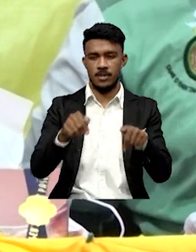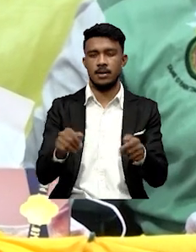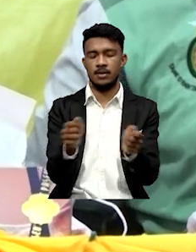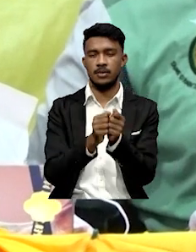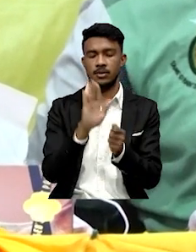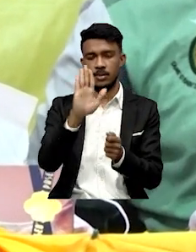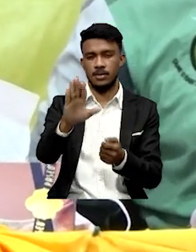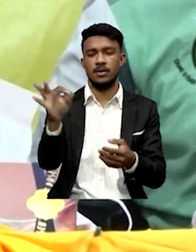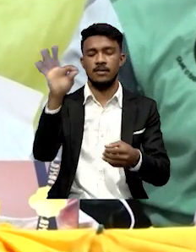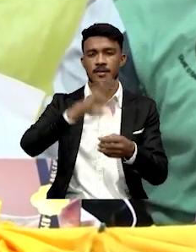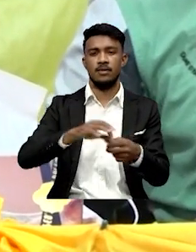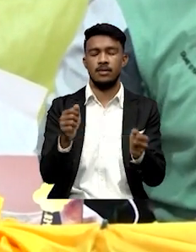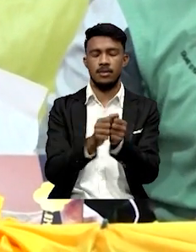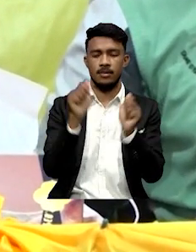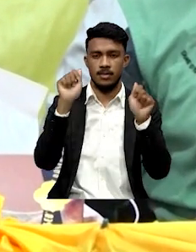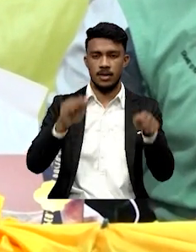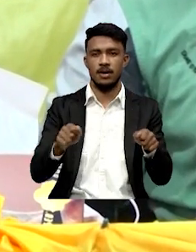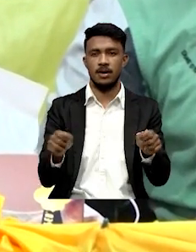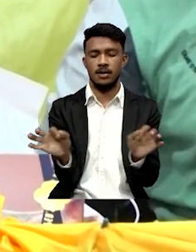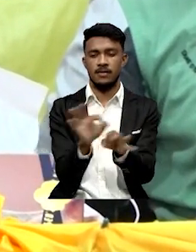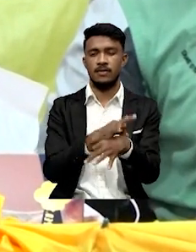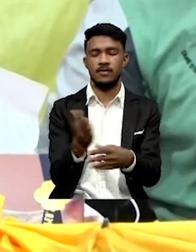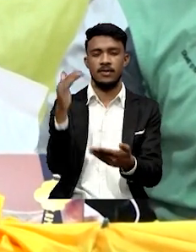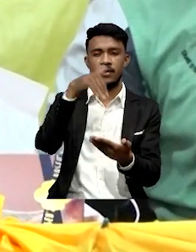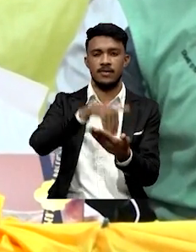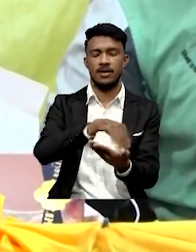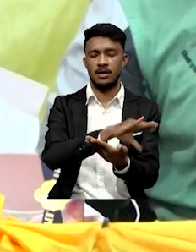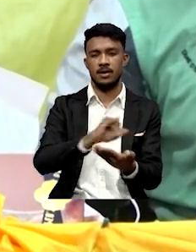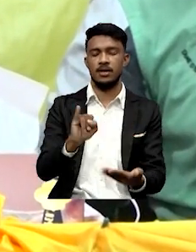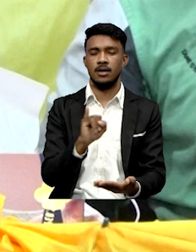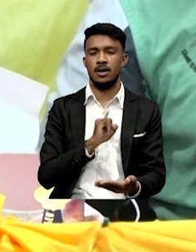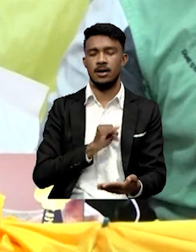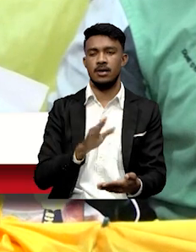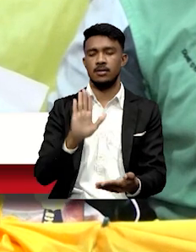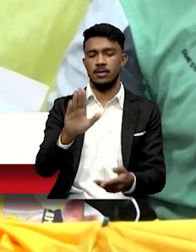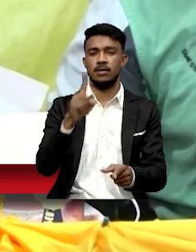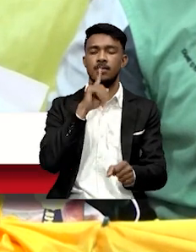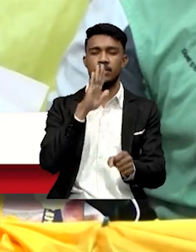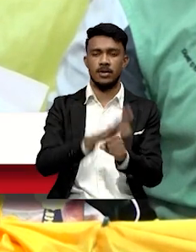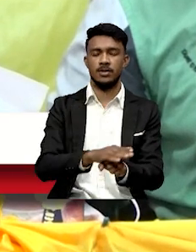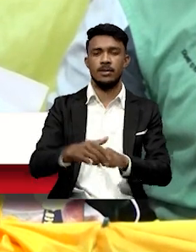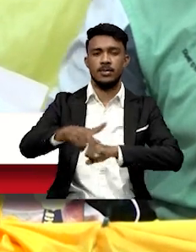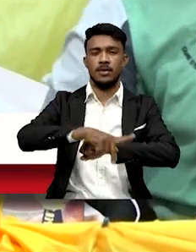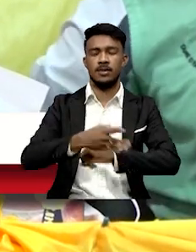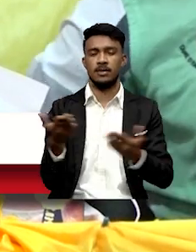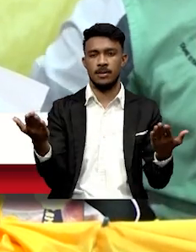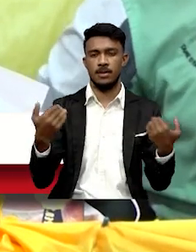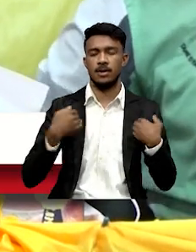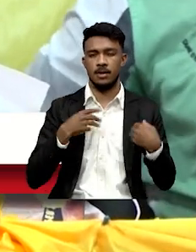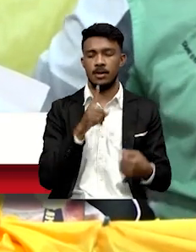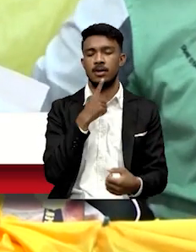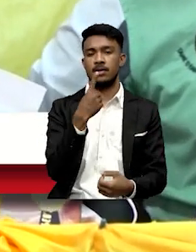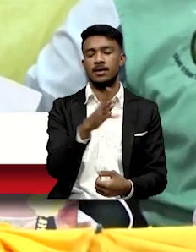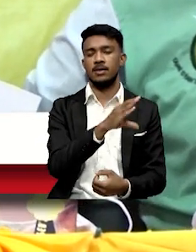voto. Atto per dire firma sulla fali. Ha un compromesso politico. Ne be ma kau hato da lo